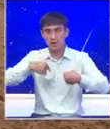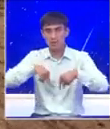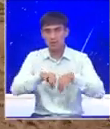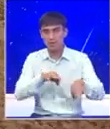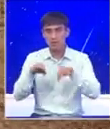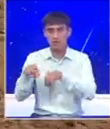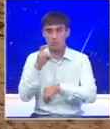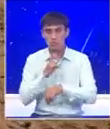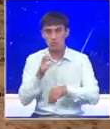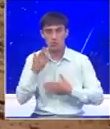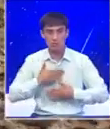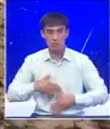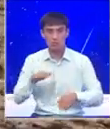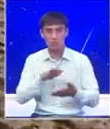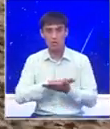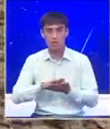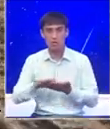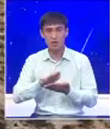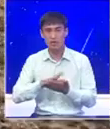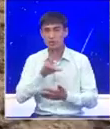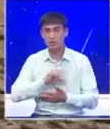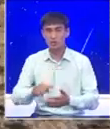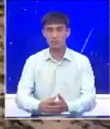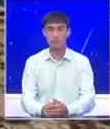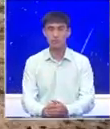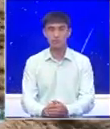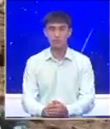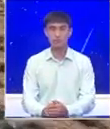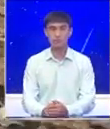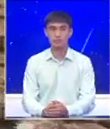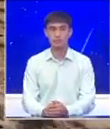мусора и неудовлетворительную санитарную очистку города.